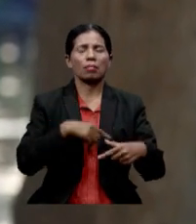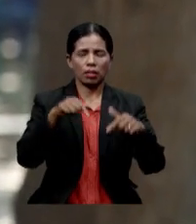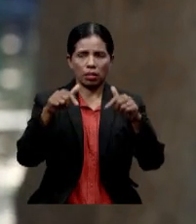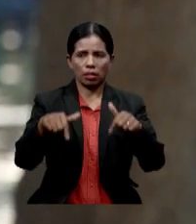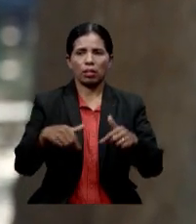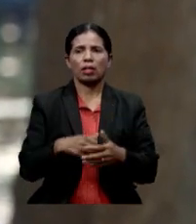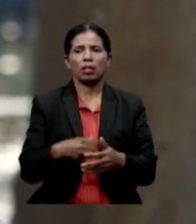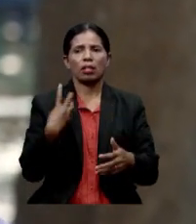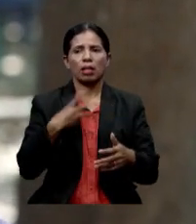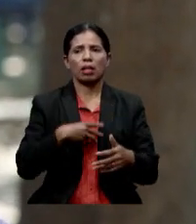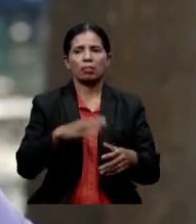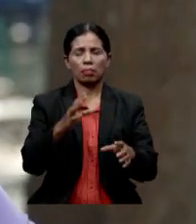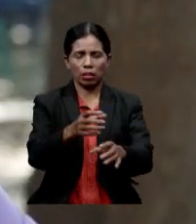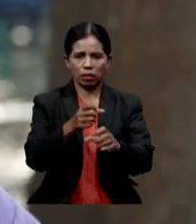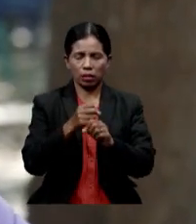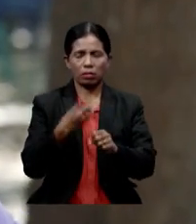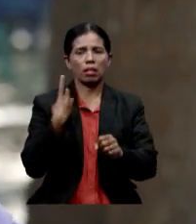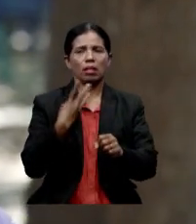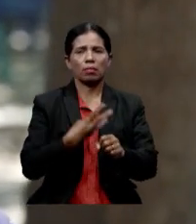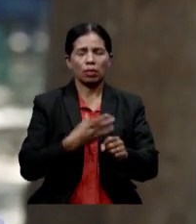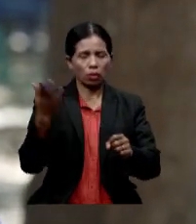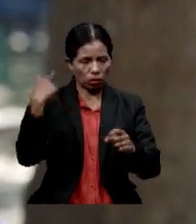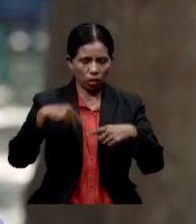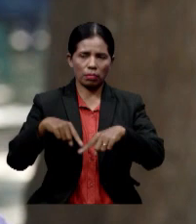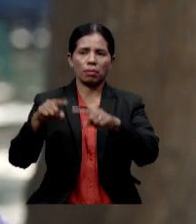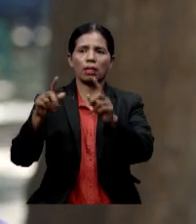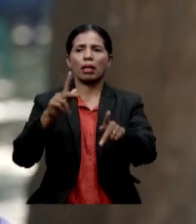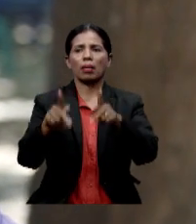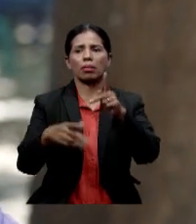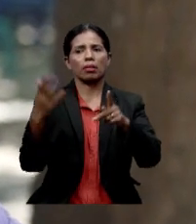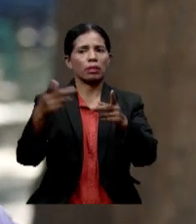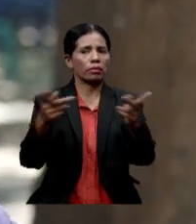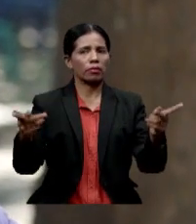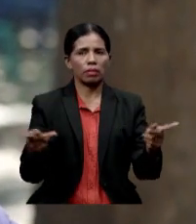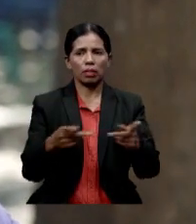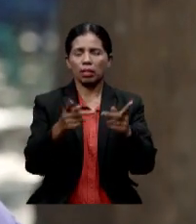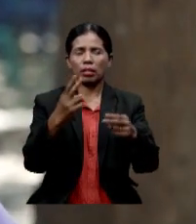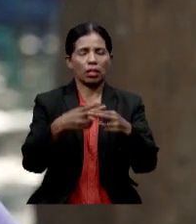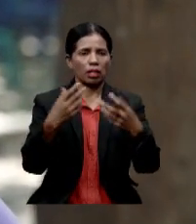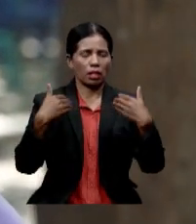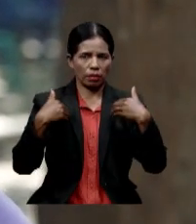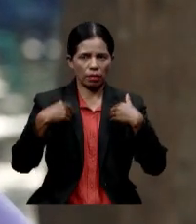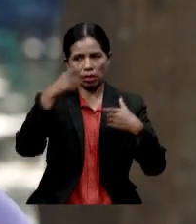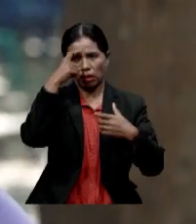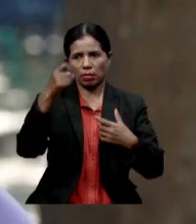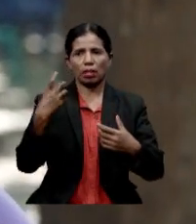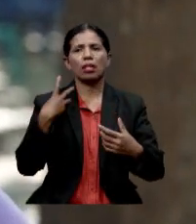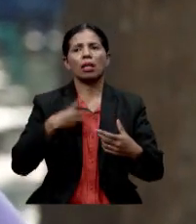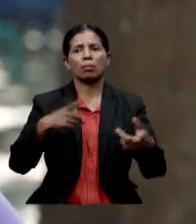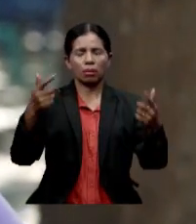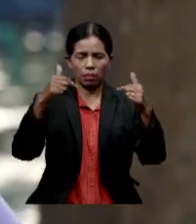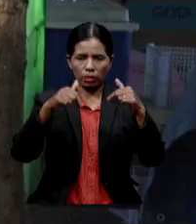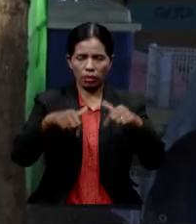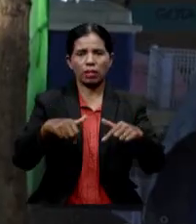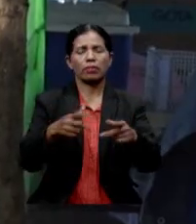tam saya nene emne bel semua mihne ba. Ami udah biar badu nene, mungkin emal dia emne Fatin waktu itu emne nara ya waktu na. Tam beda nene mak, ami mai fali hne itu